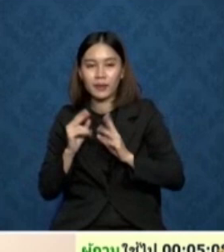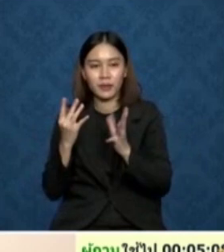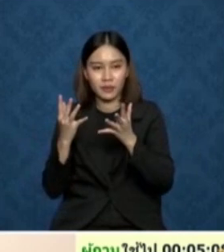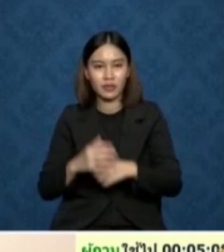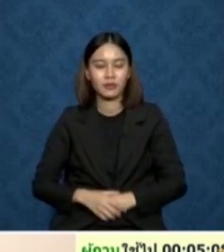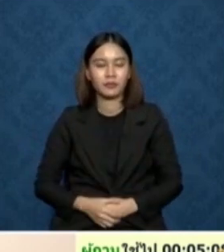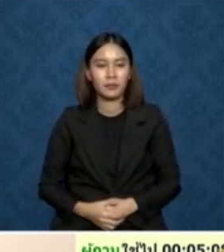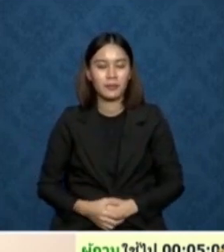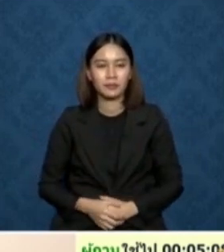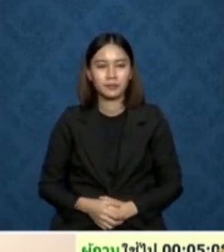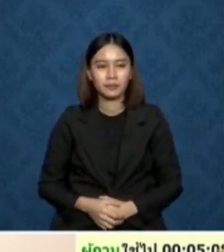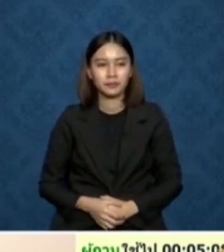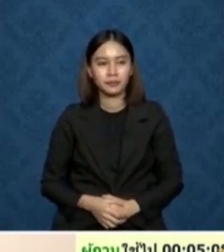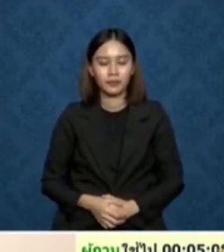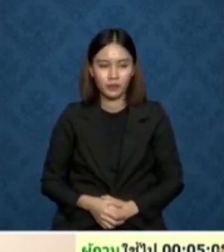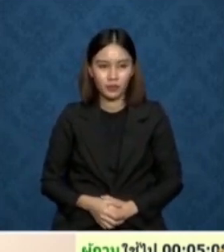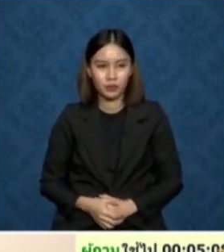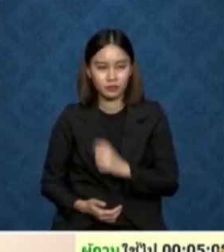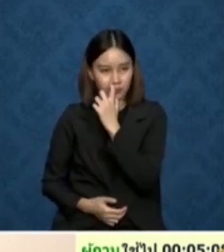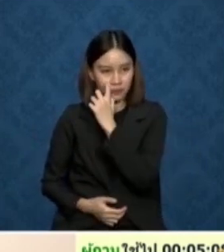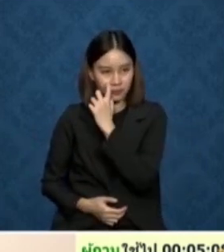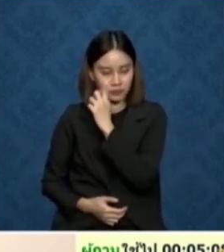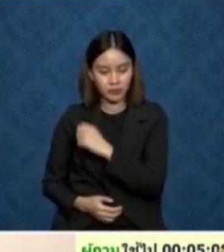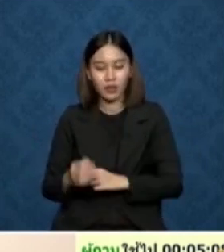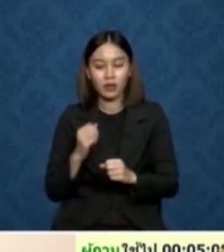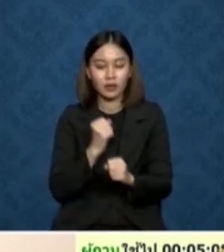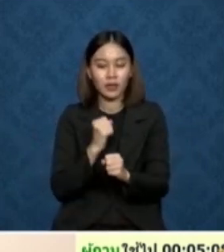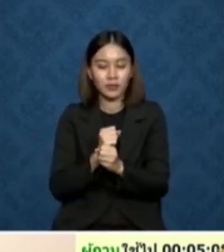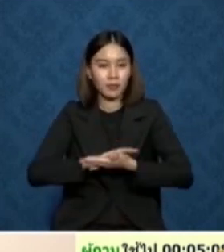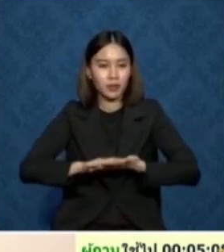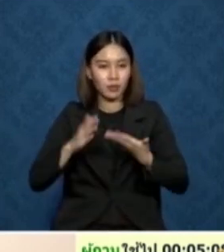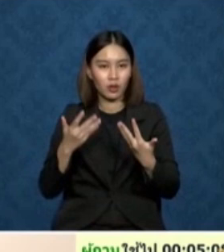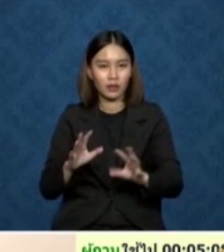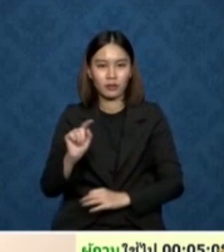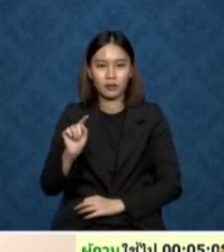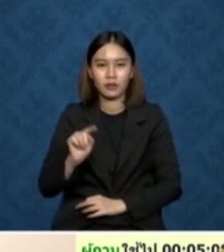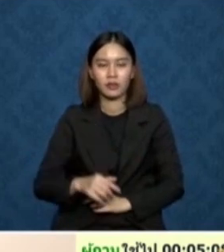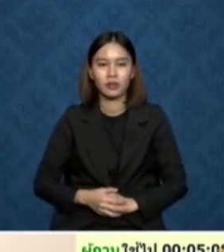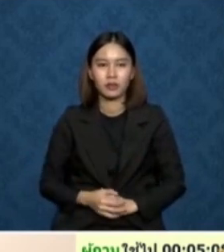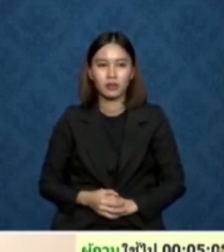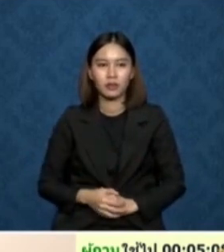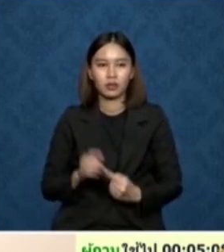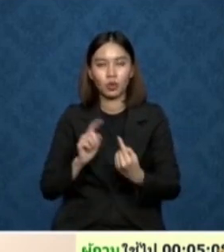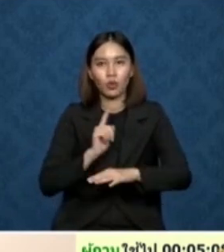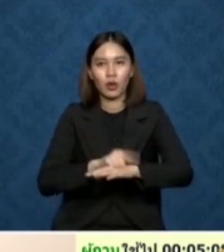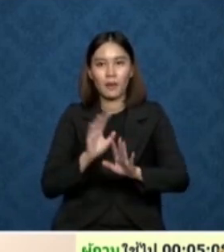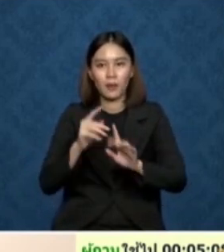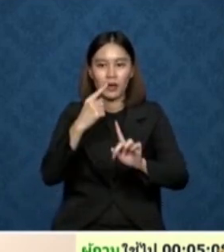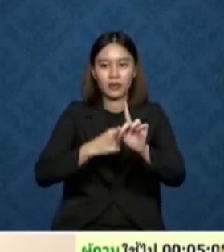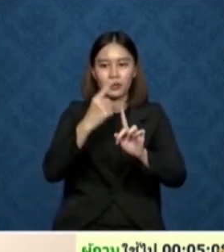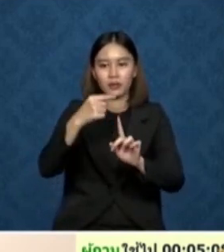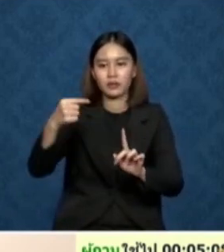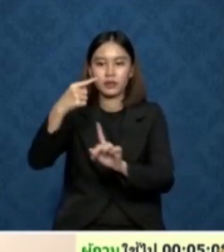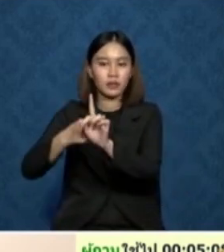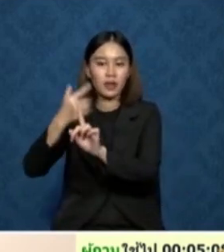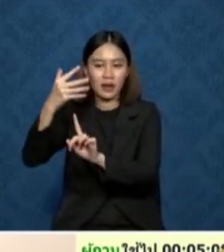ายเพรนั้นในส่งที่เราได้ดำเนนการไปแล้วในเวลาช่วง 1-5